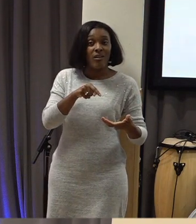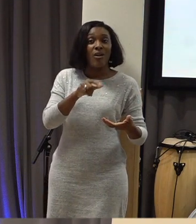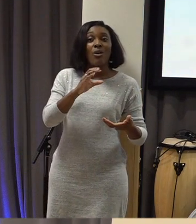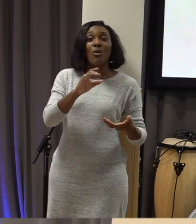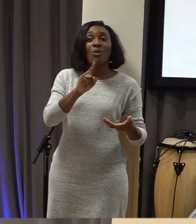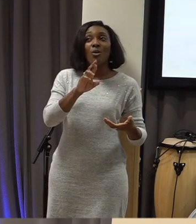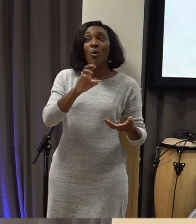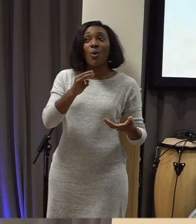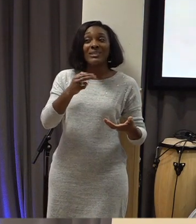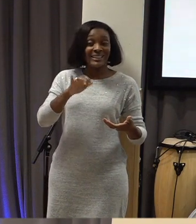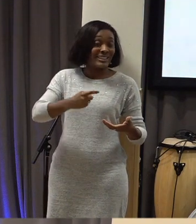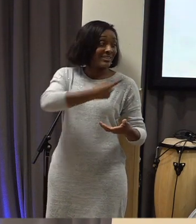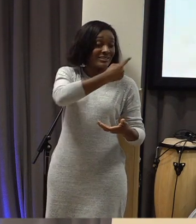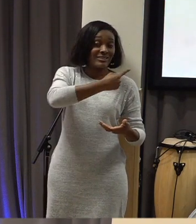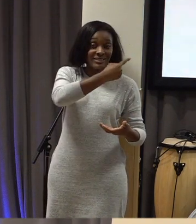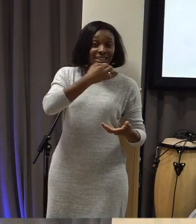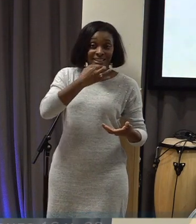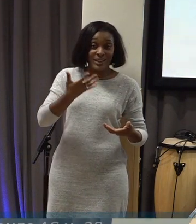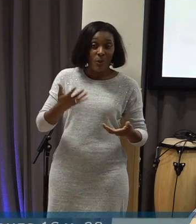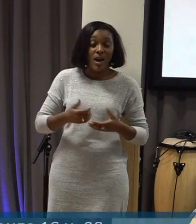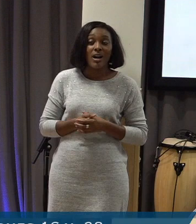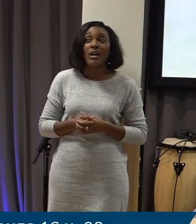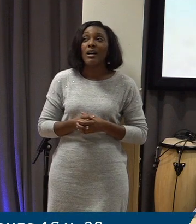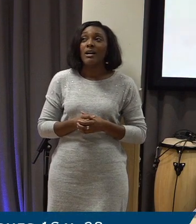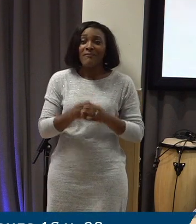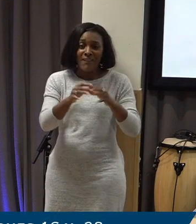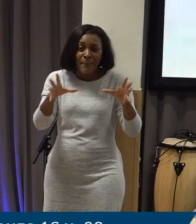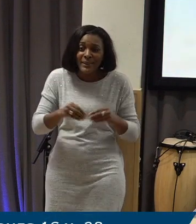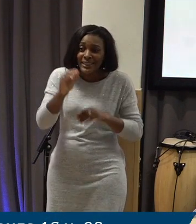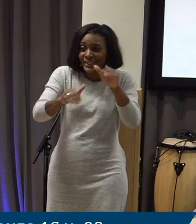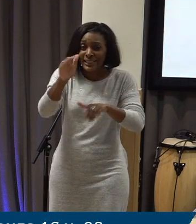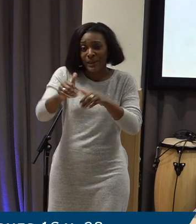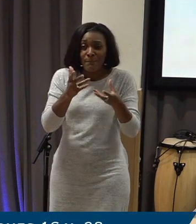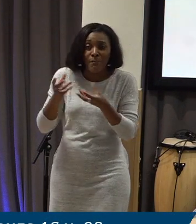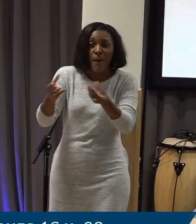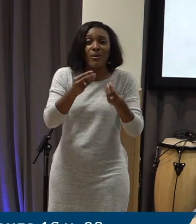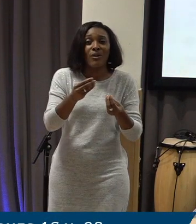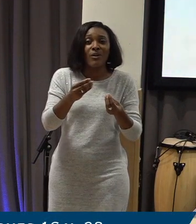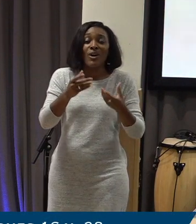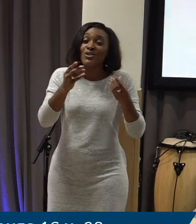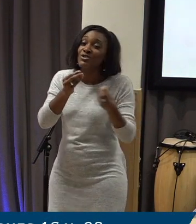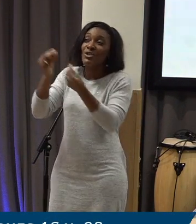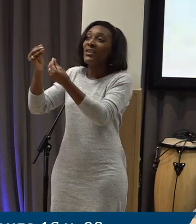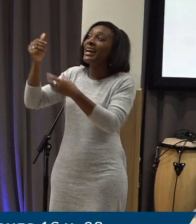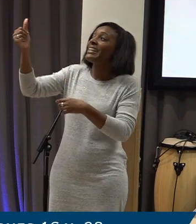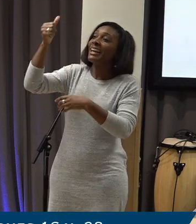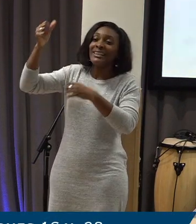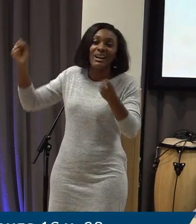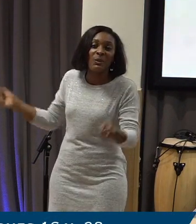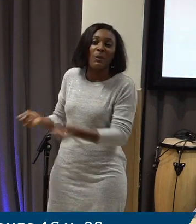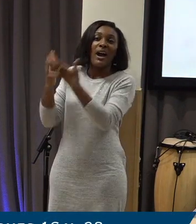Chroniques, il est dit ceci: famille des peuples, rendez à l'Éternel gloire et